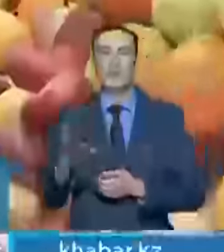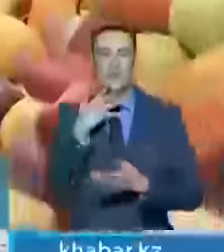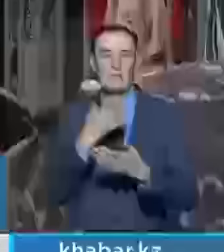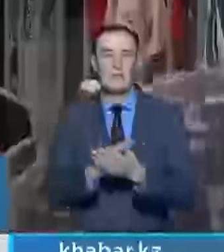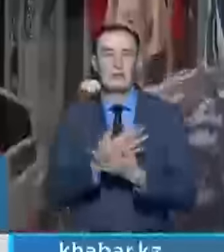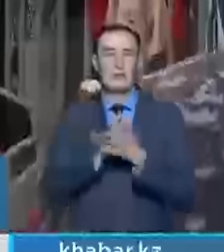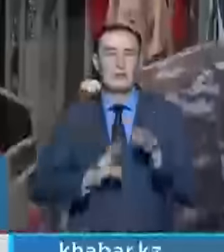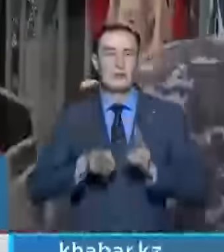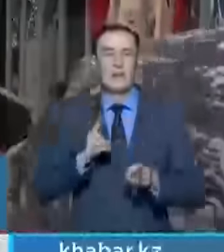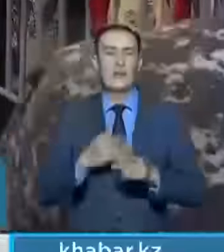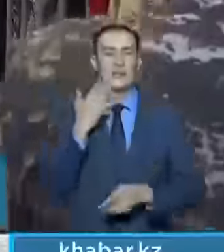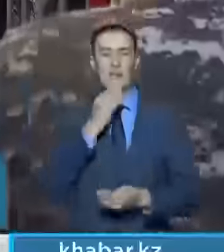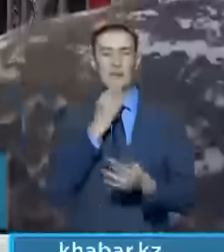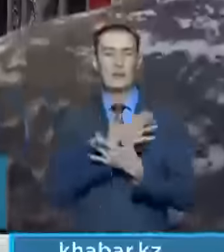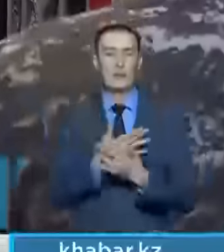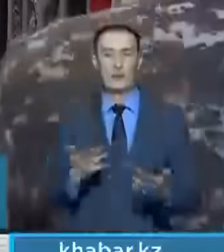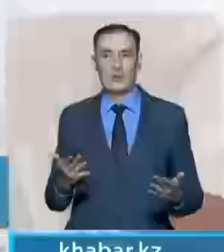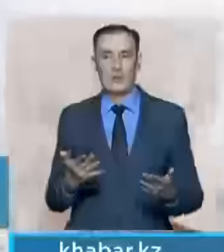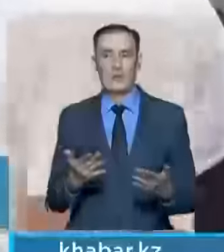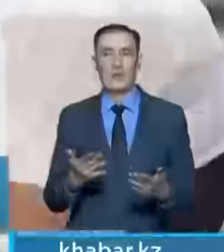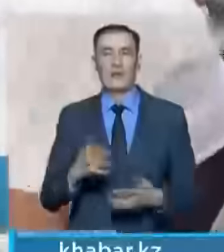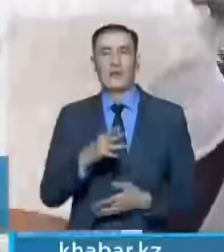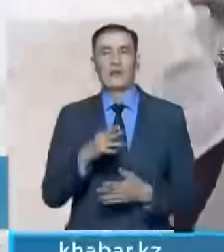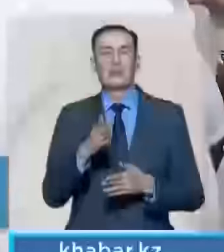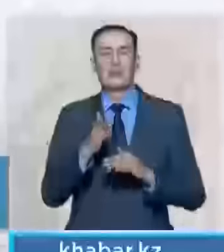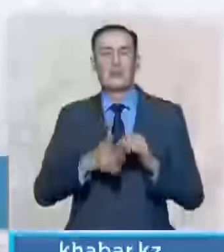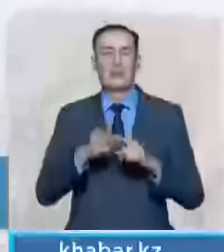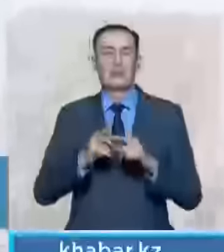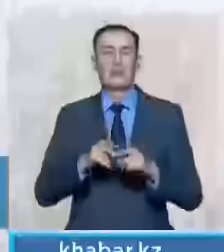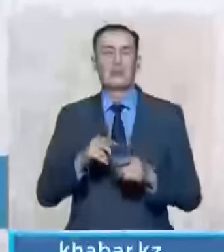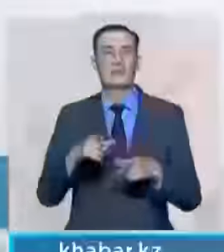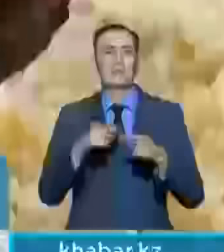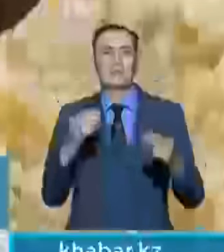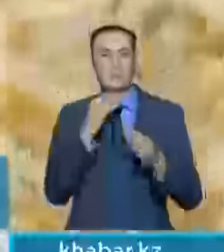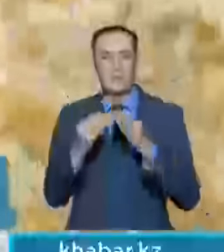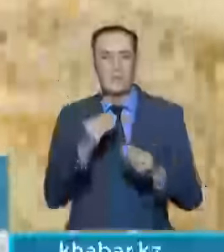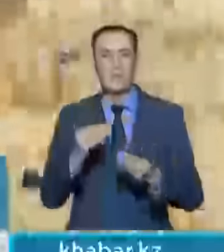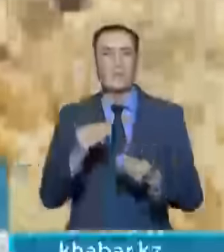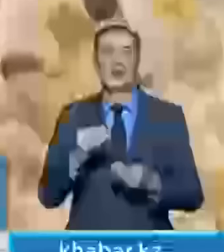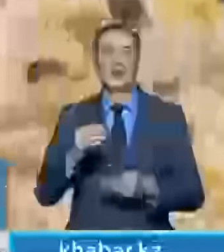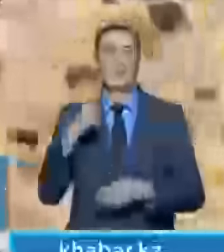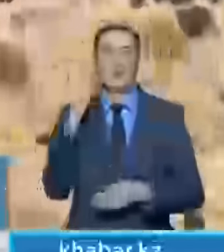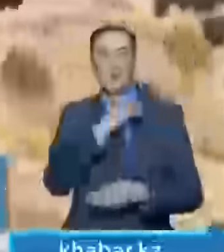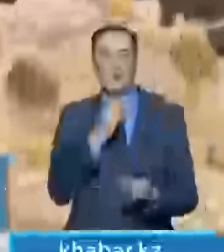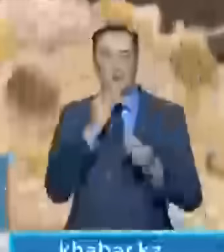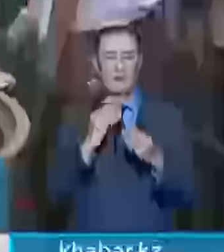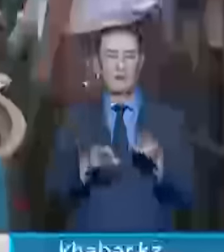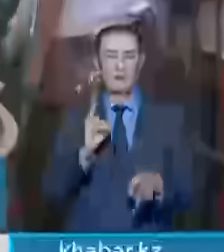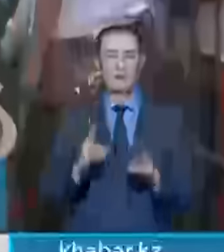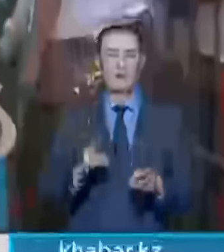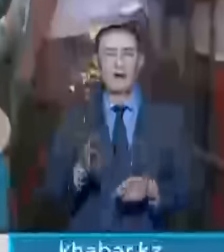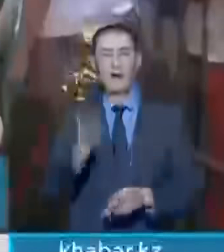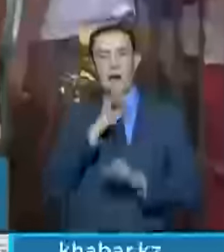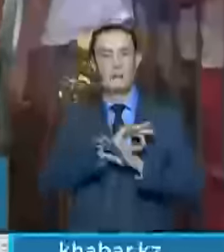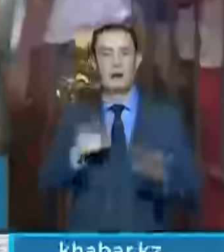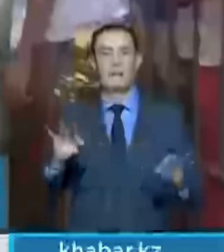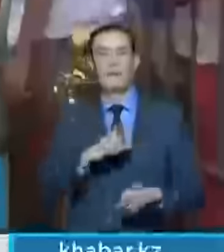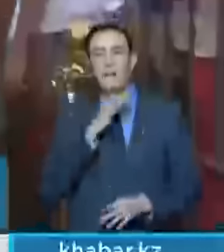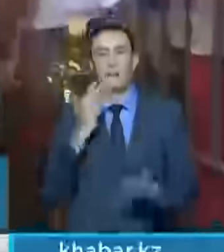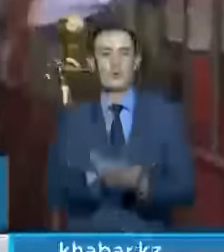своими национальными блюдами. Нарын, самса и, конечно же, король узбекской кухни – плов, ароматный в